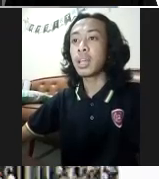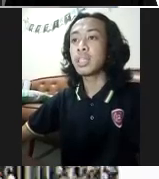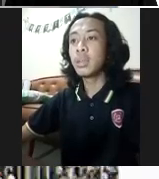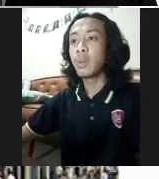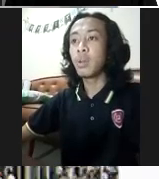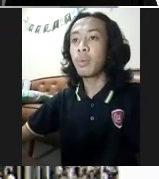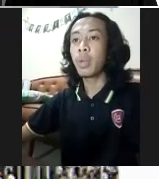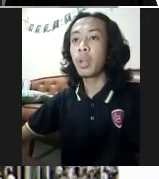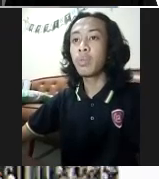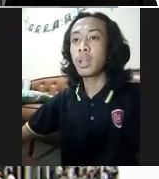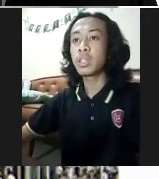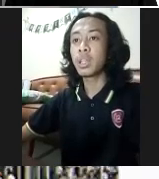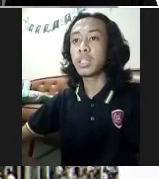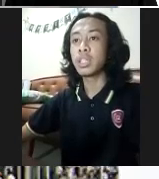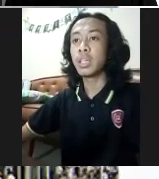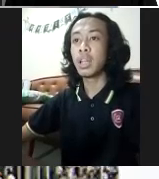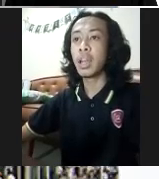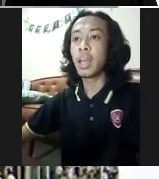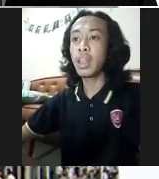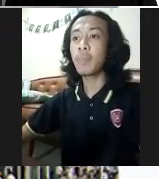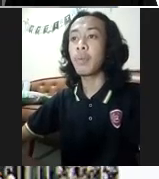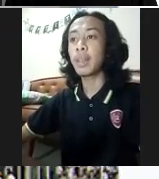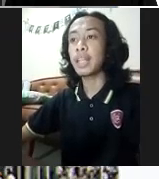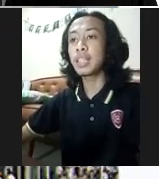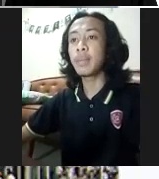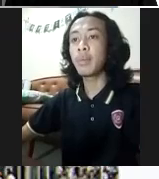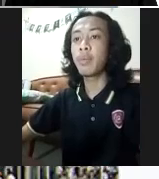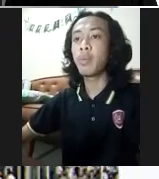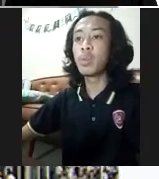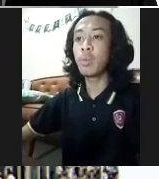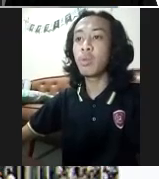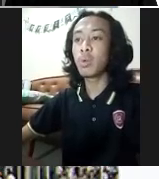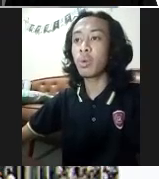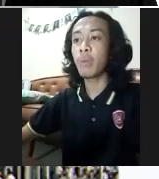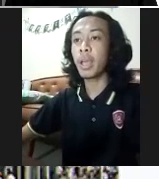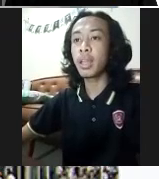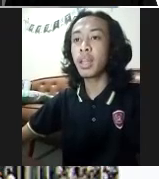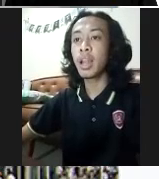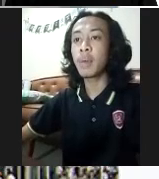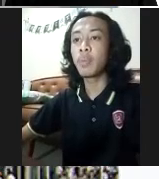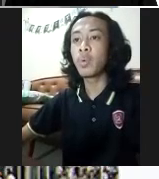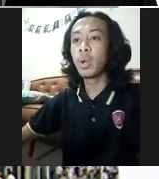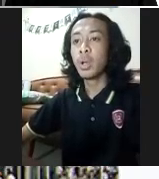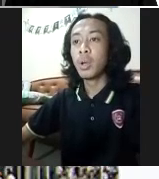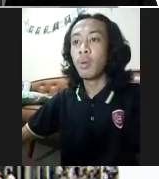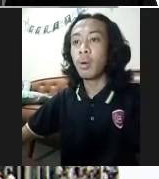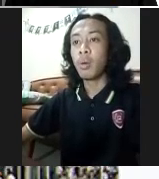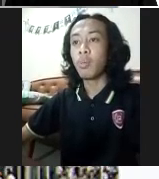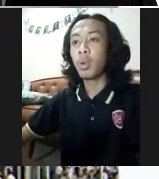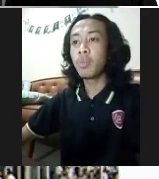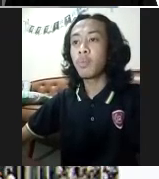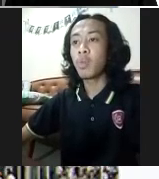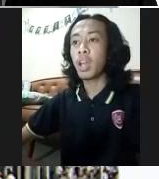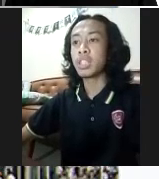diintegritasi melalui pavilion transisi, landai tanpa batas yang membawa pengunjung melalui ruang-ruang baik di dalam maupun